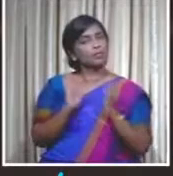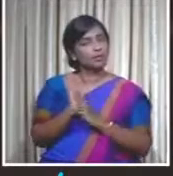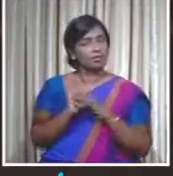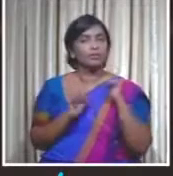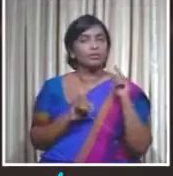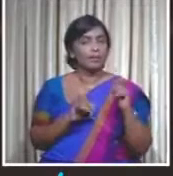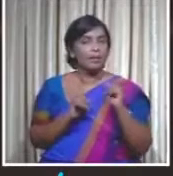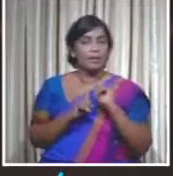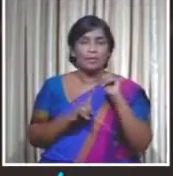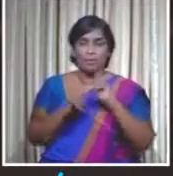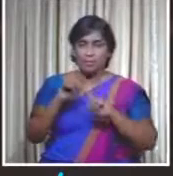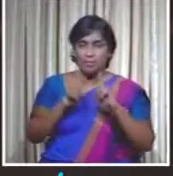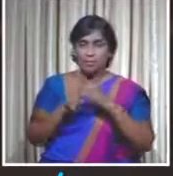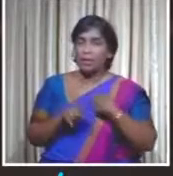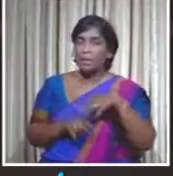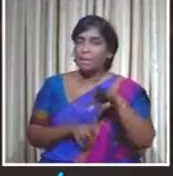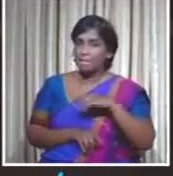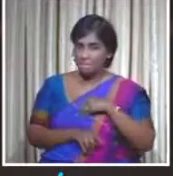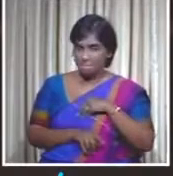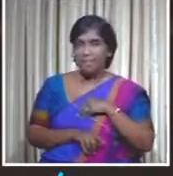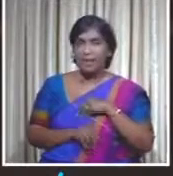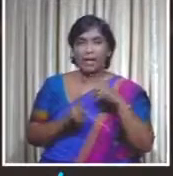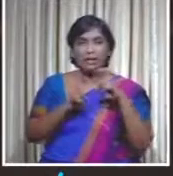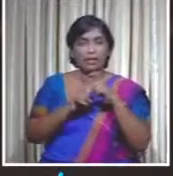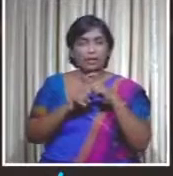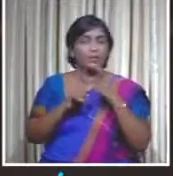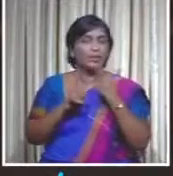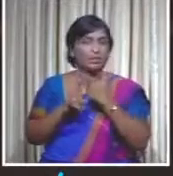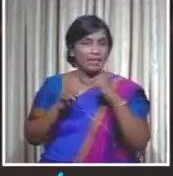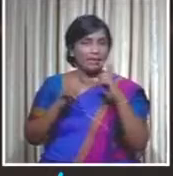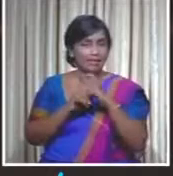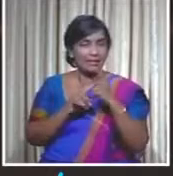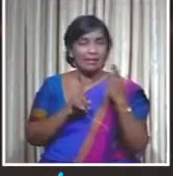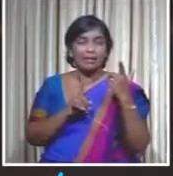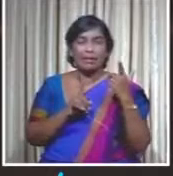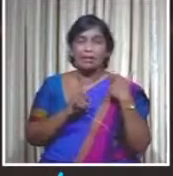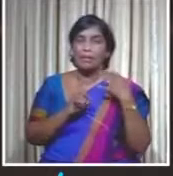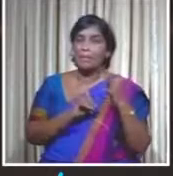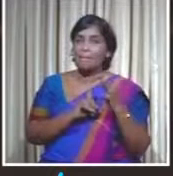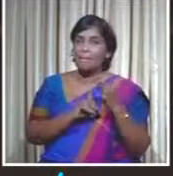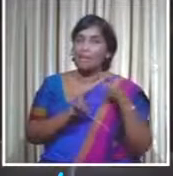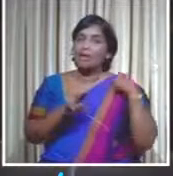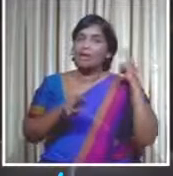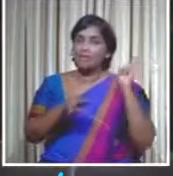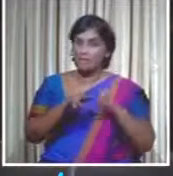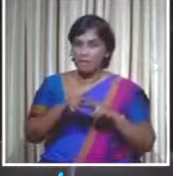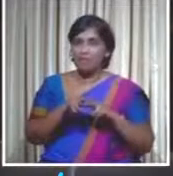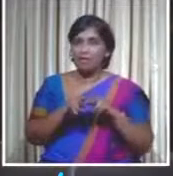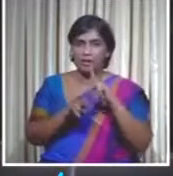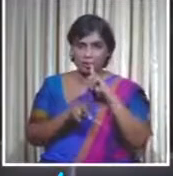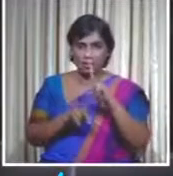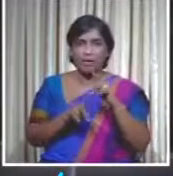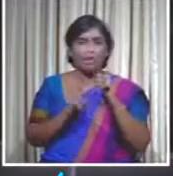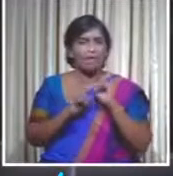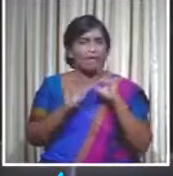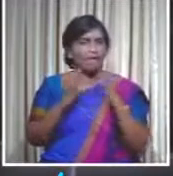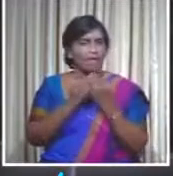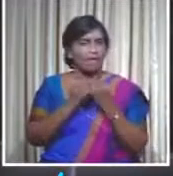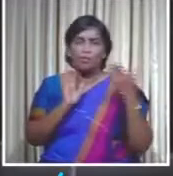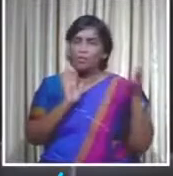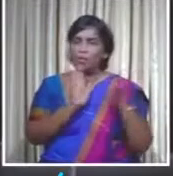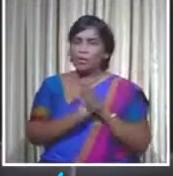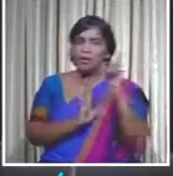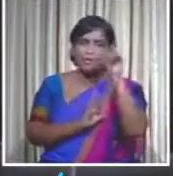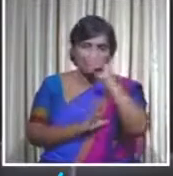Me Parliament, Itum Piligata, Ituma Dilrukshi Dias Metinia, Itumagi Paudgalika Hitavatiya Kira, Itumagi Pauliatika Hama